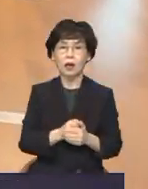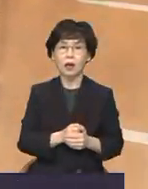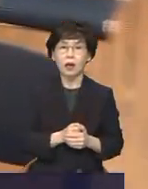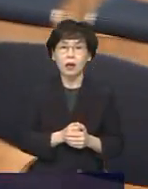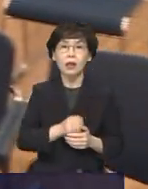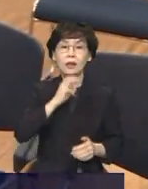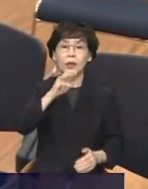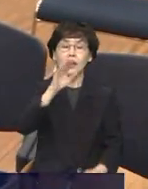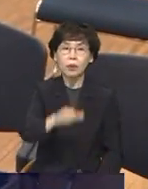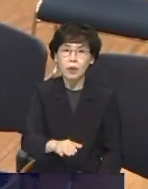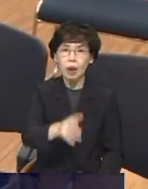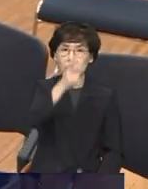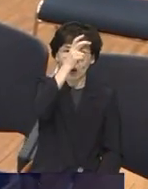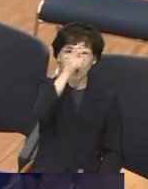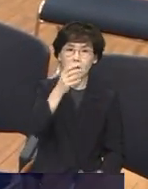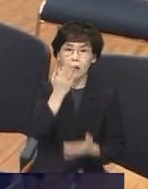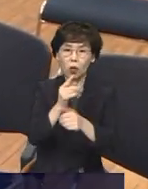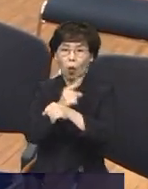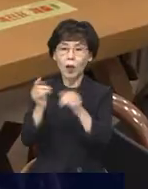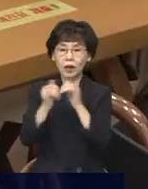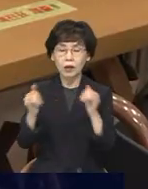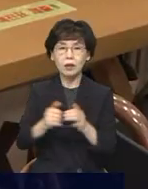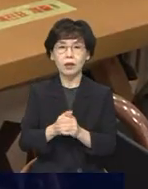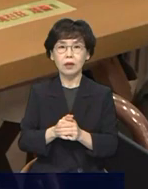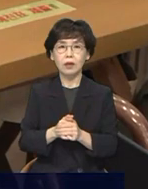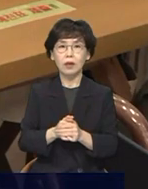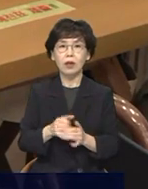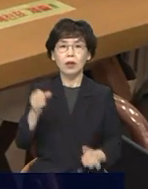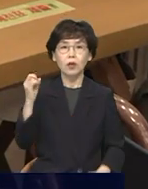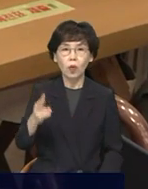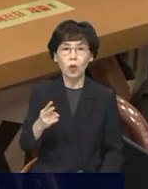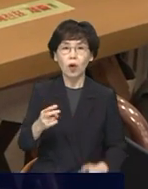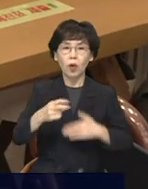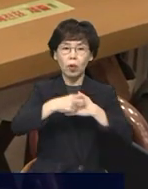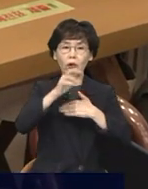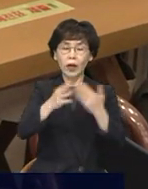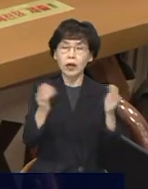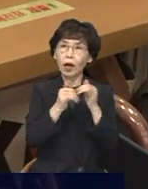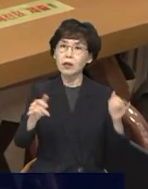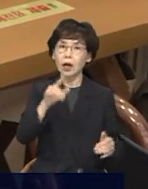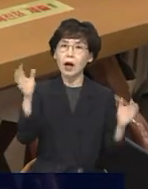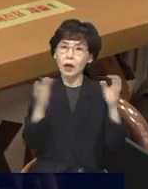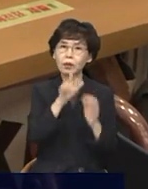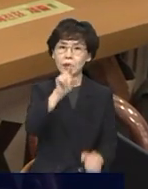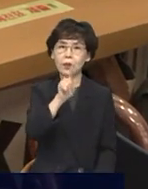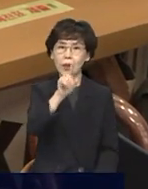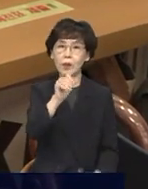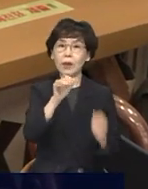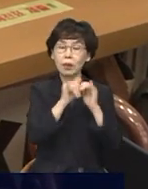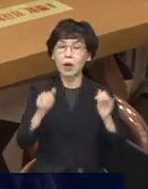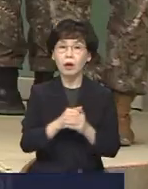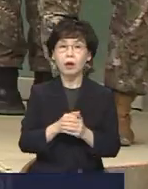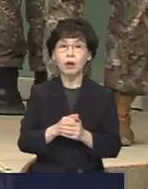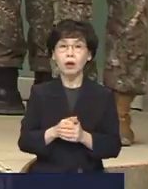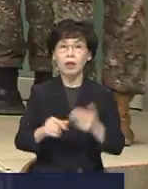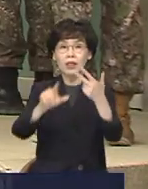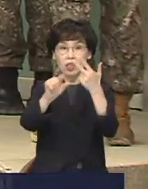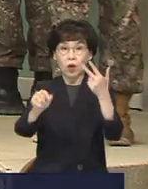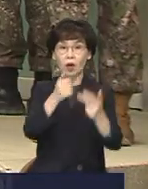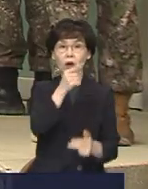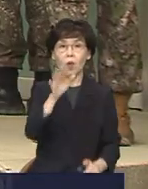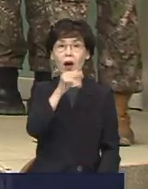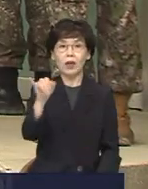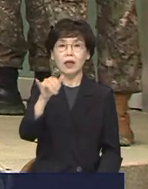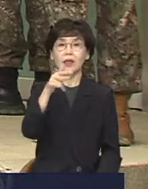대상자는 30세 미만 경찰, 소방 등 사회 필수 인력과 보건, 의료인 등 11만 명으로 다음 달에 화이자 백신을